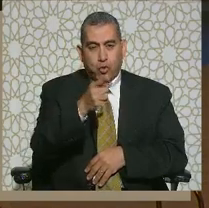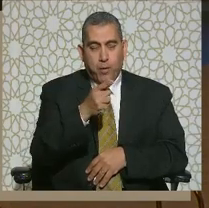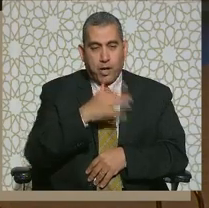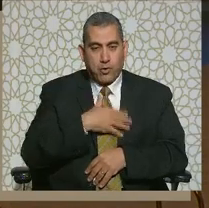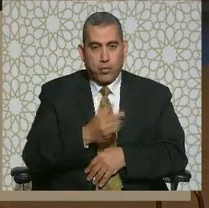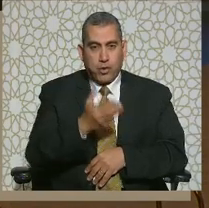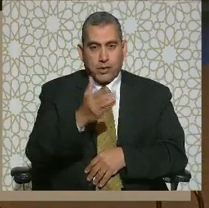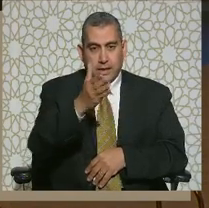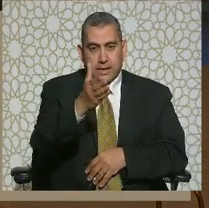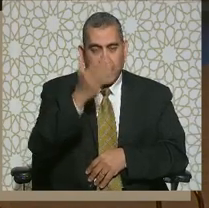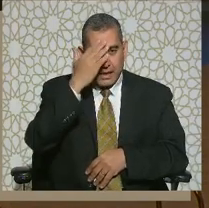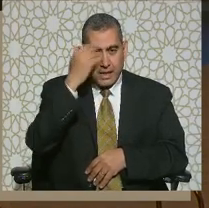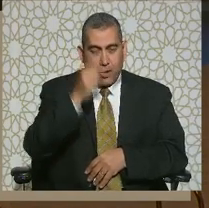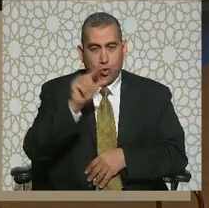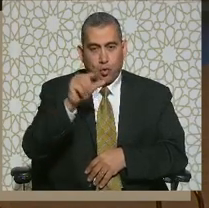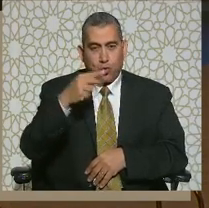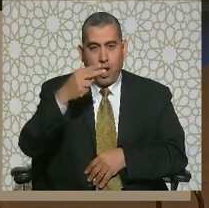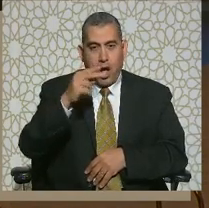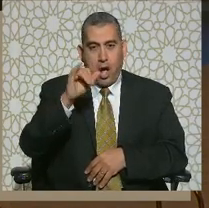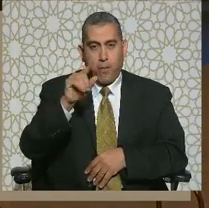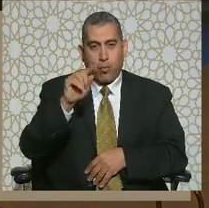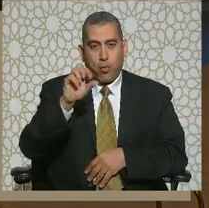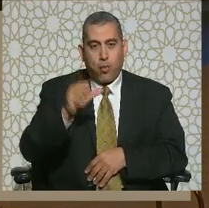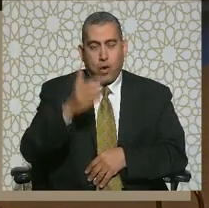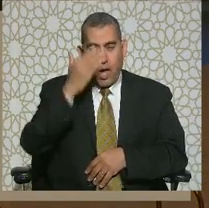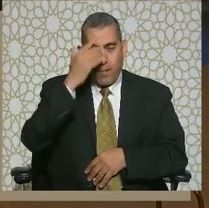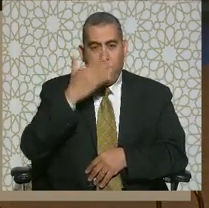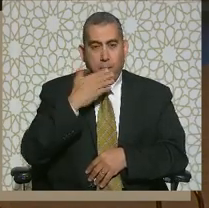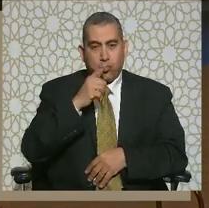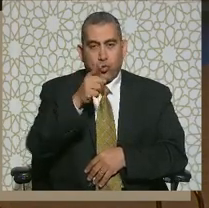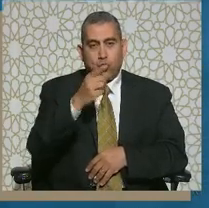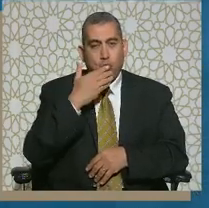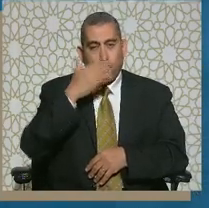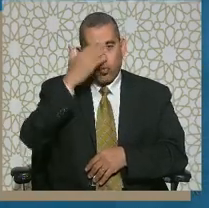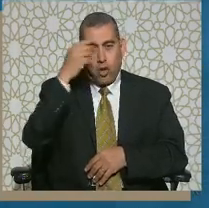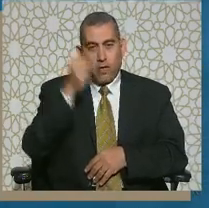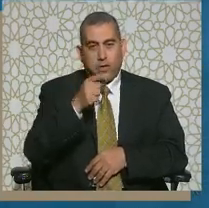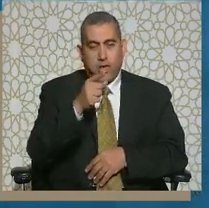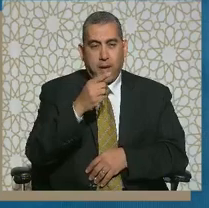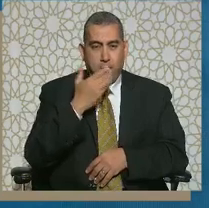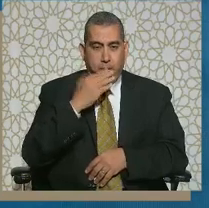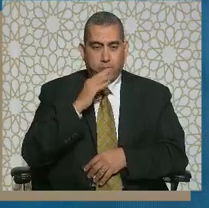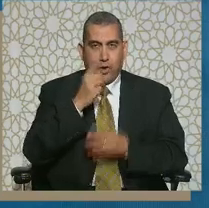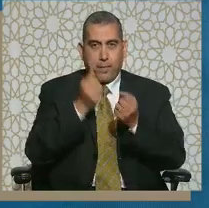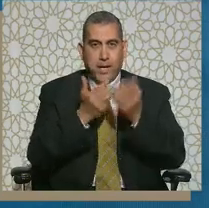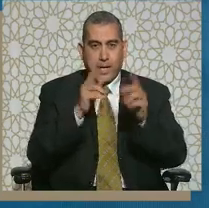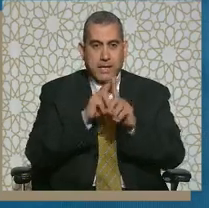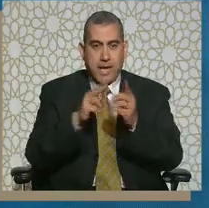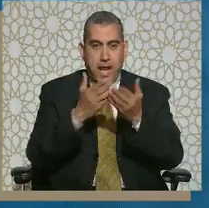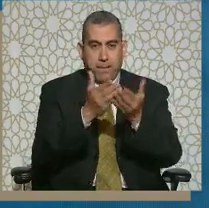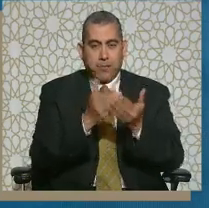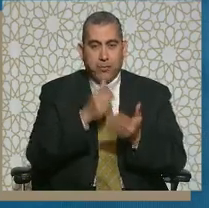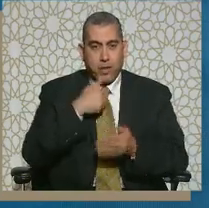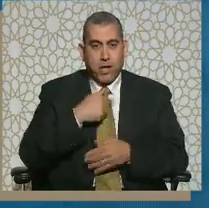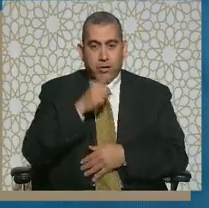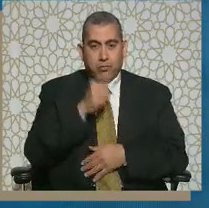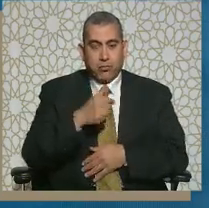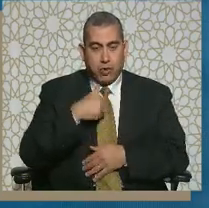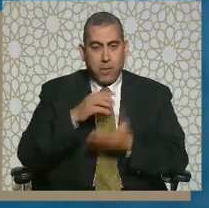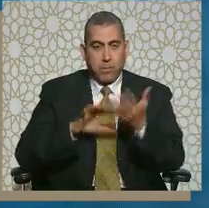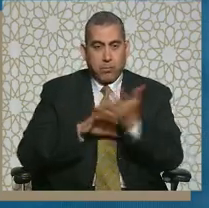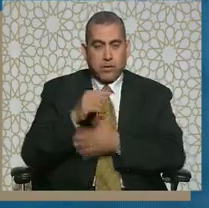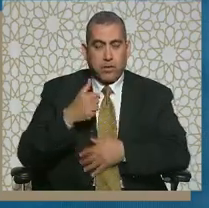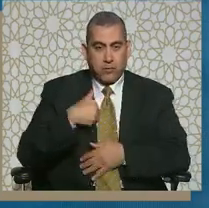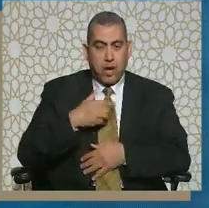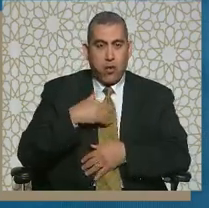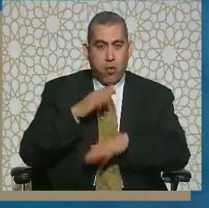وبركاته ازيك يا دكتور عمرو فضل ونعمه الحمد لله كل سنه وحضرتك طيب حضرتك بخير وسلام يا فندم والله يا فندم انا عندي مشكله كده عايز